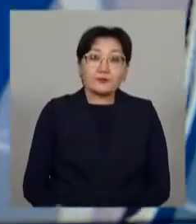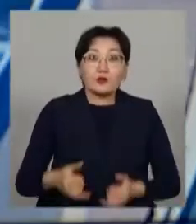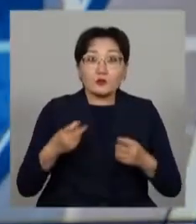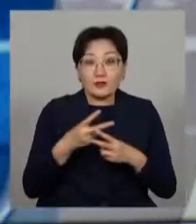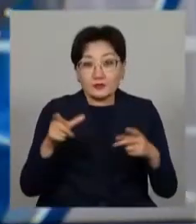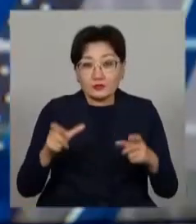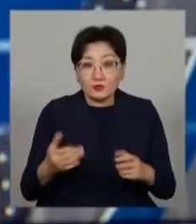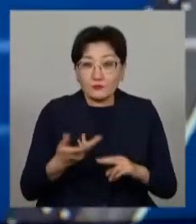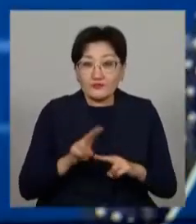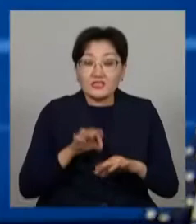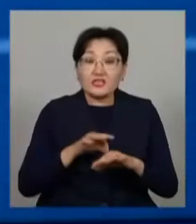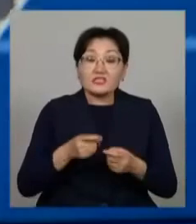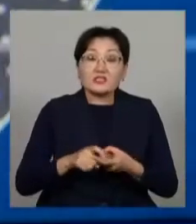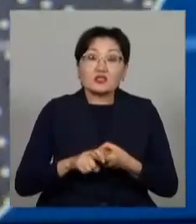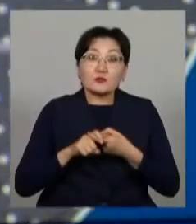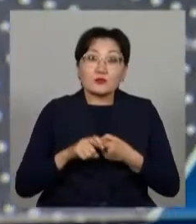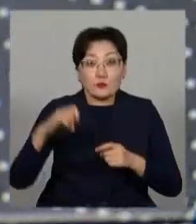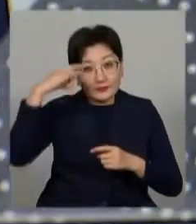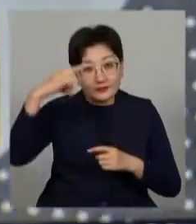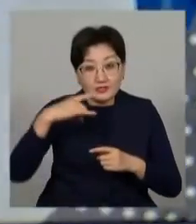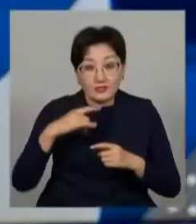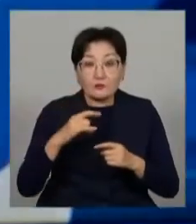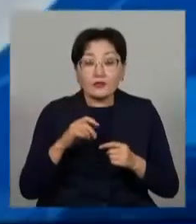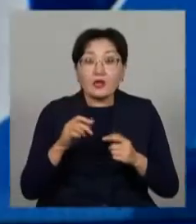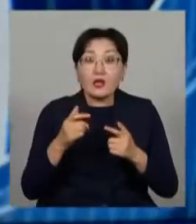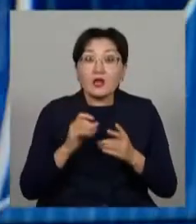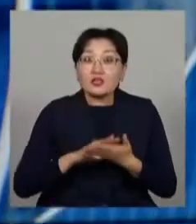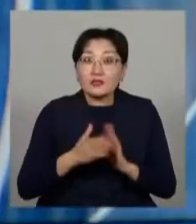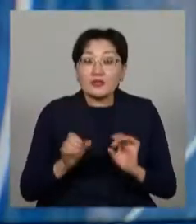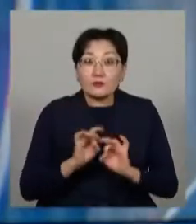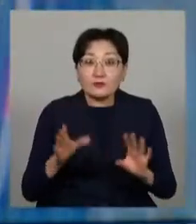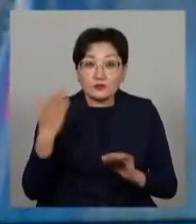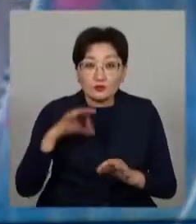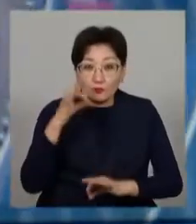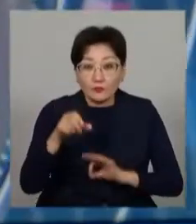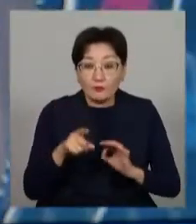Құрметті көрермен, енді осы коронавирусқа қатысты елдегі статистикамен бөліссек. Өткен тәулікте